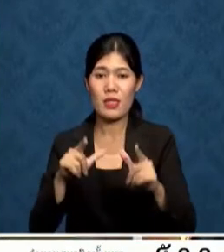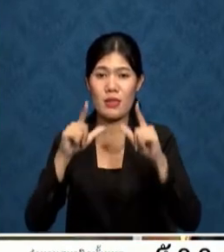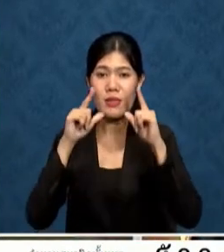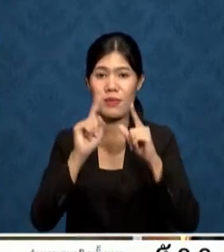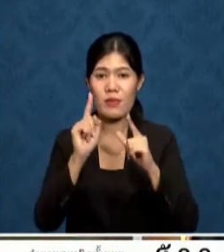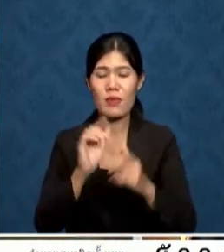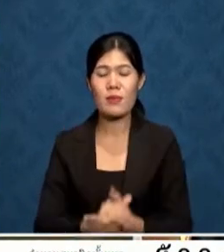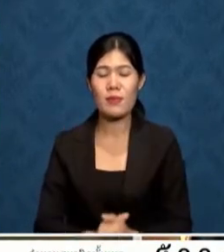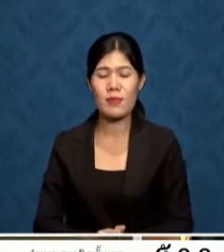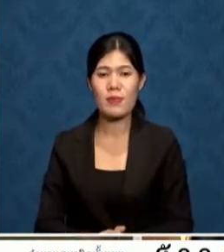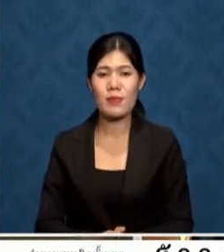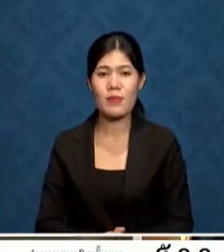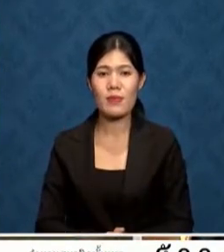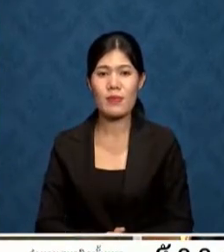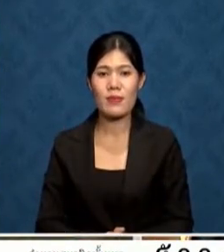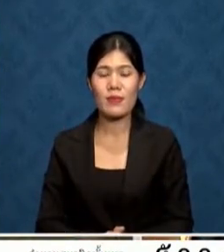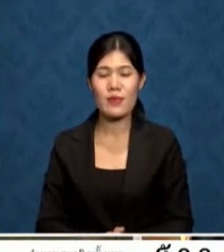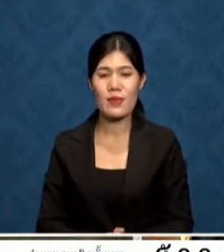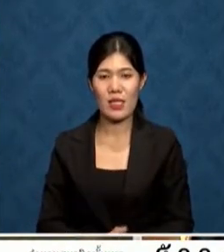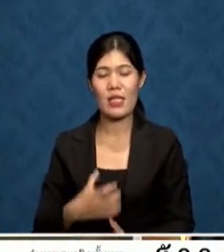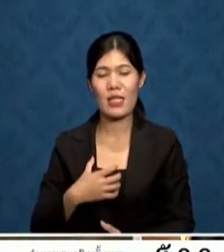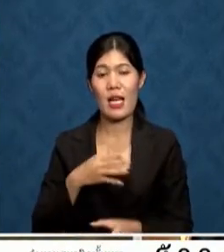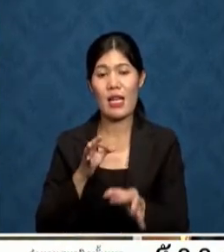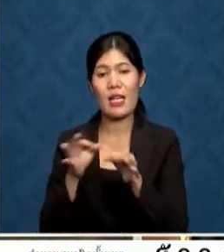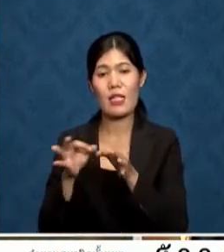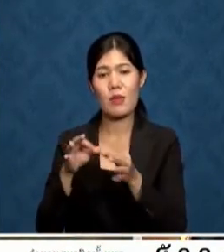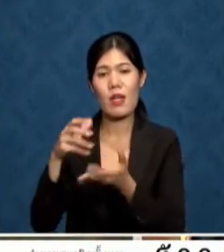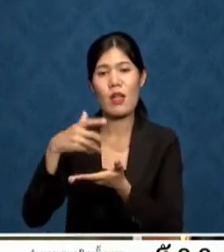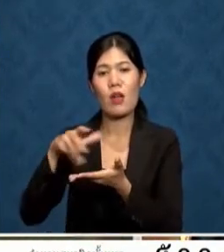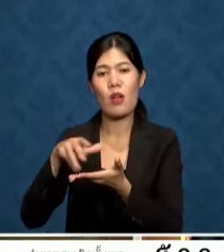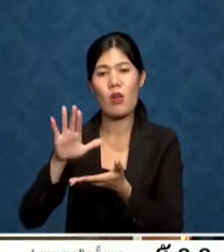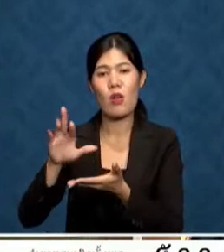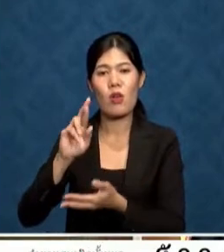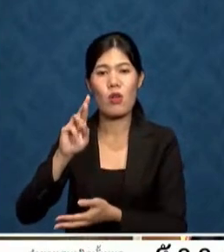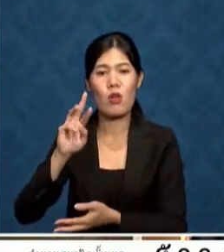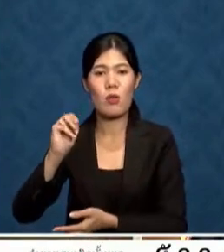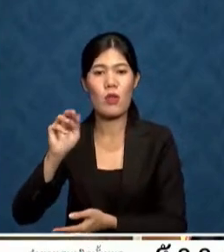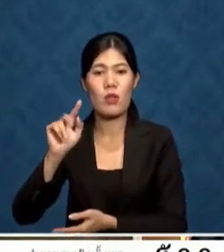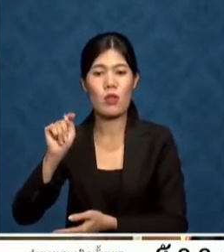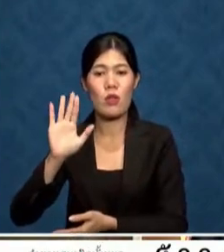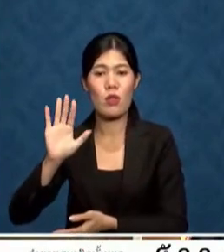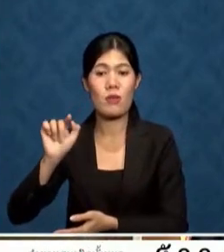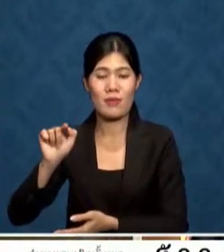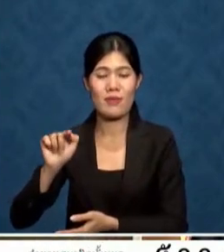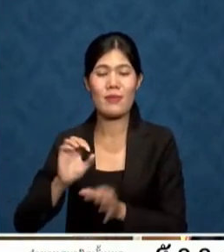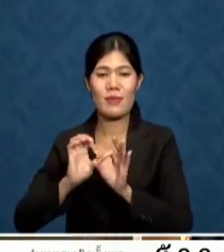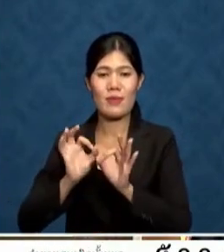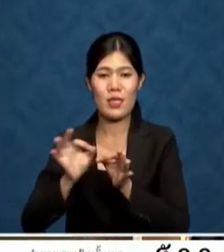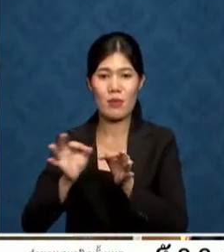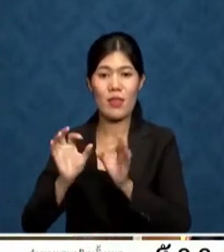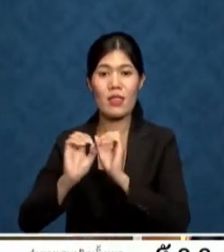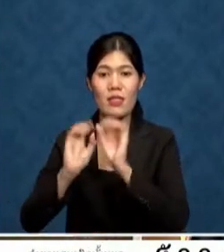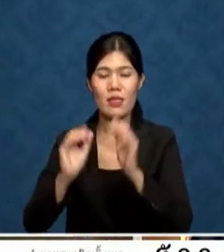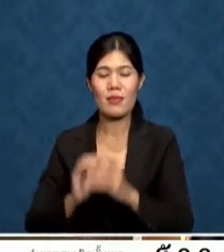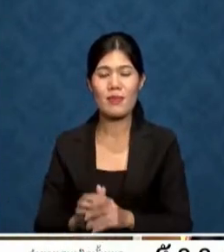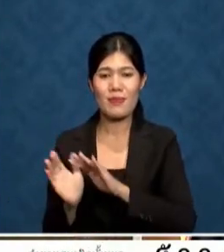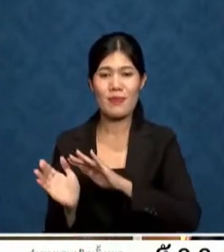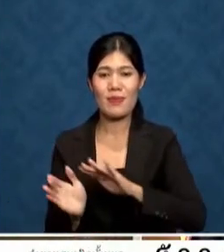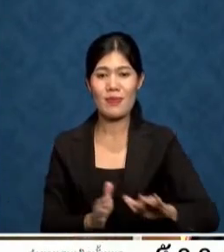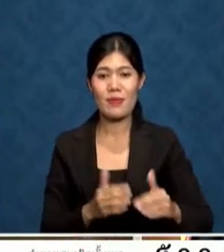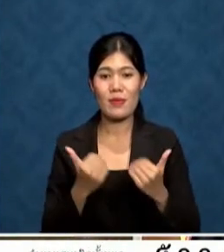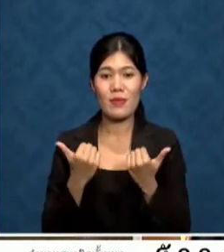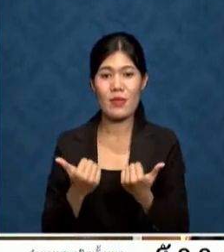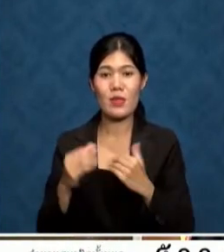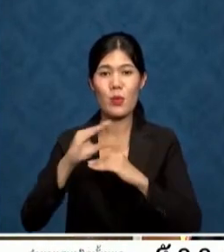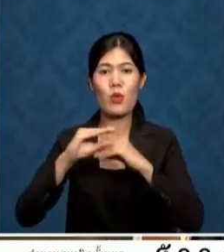รัฐมนตรีของท่านก็จะเป็นประโยชน์อย่างยิ่งนะครับนอกจากนี้ครับมันก็จะมีโครงการอีกแบบหนึ่งที่เป็นโครงการซดูแล้ว